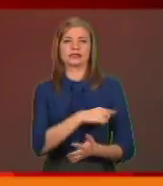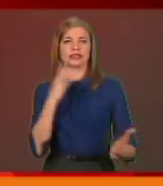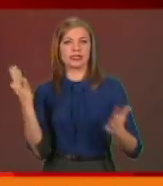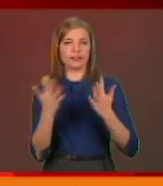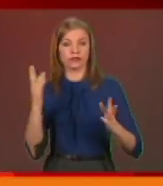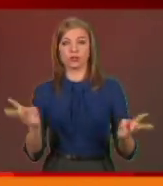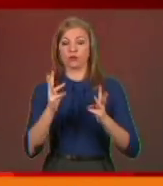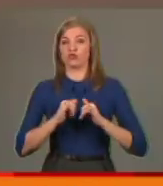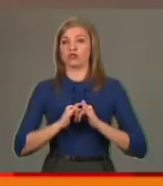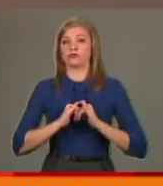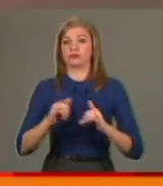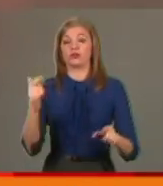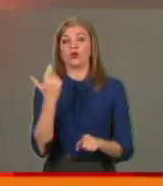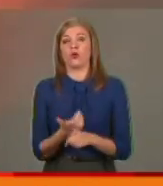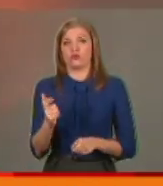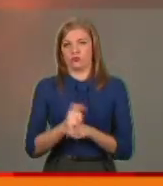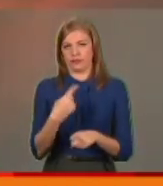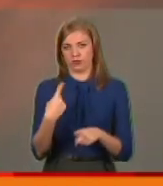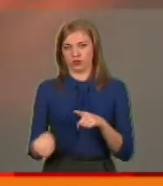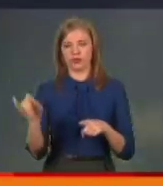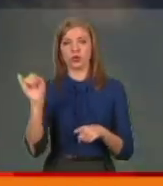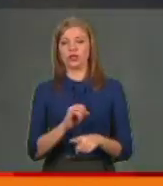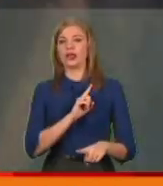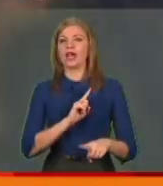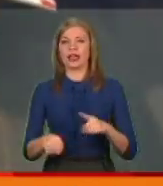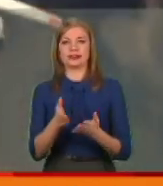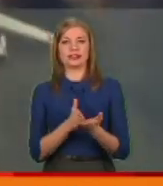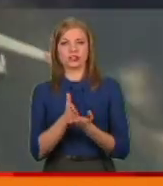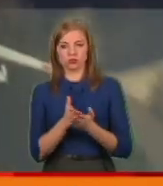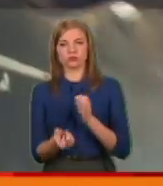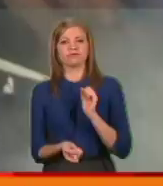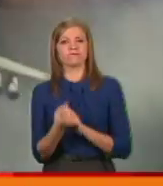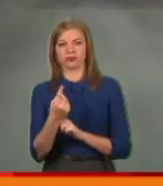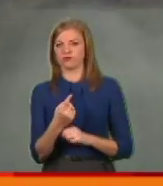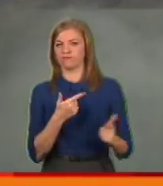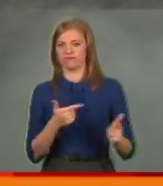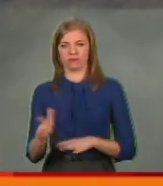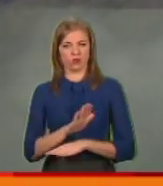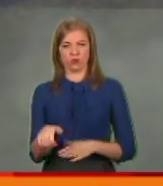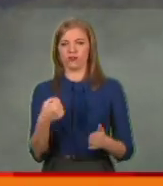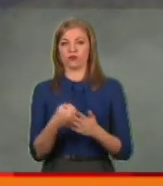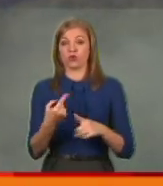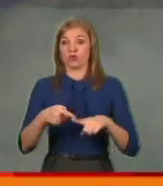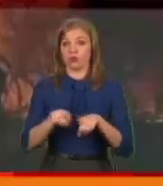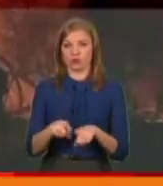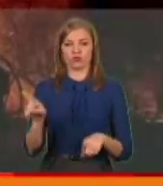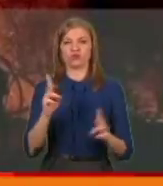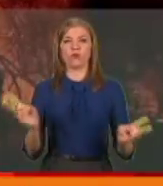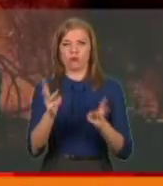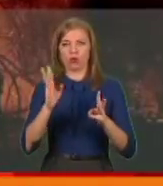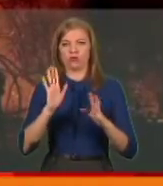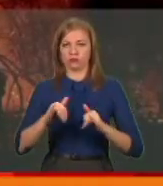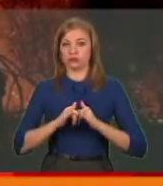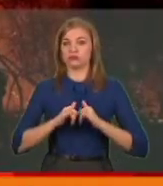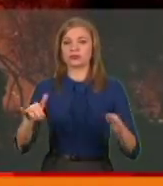вітер вогонь поширюється особливо швидко. І екстрені служби виявилися не готовими до того, що полум'я